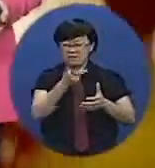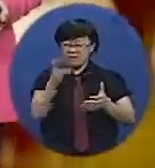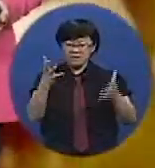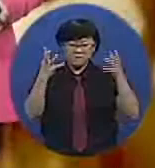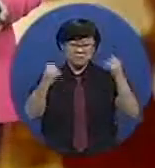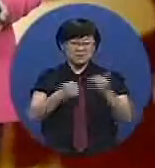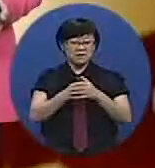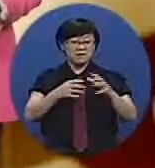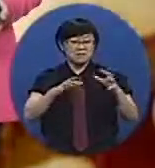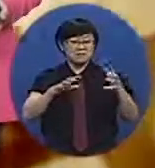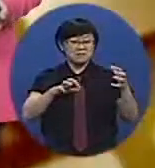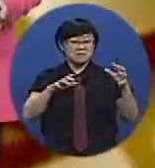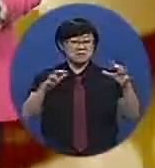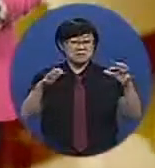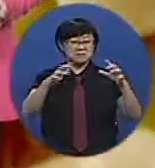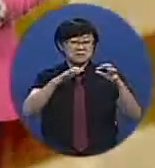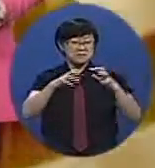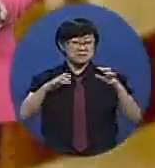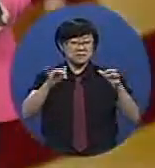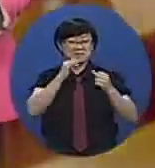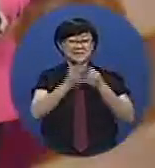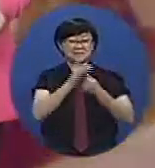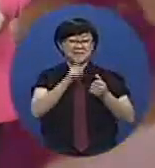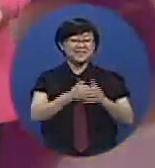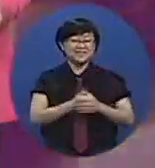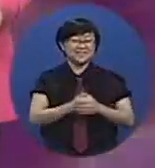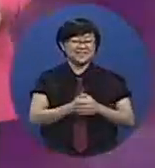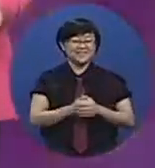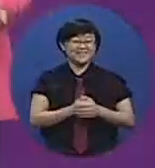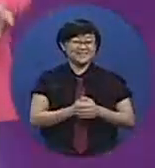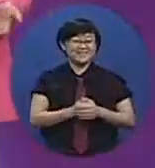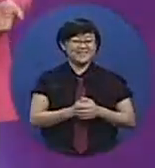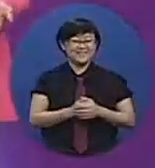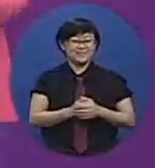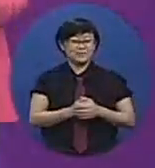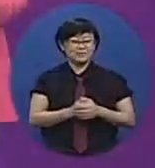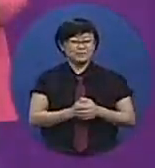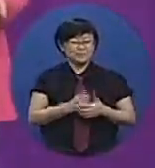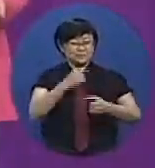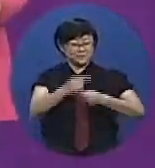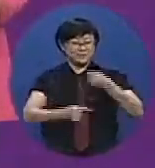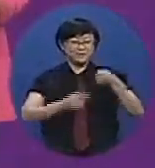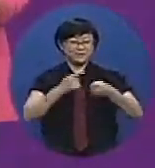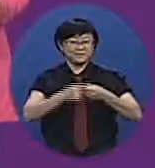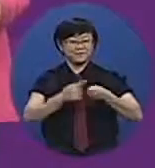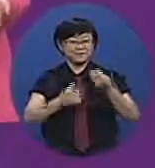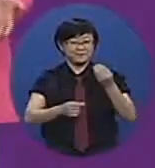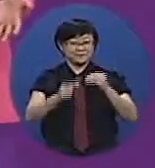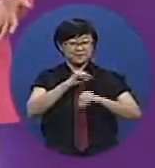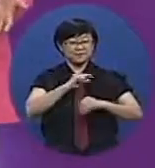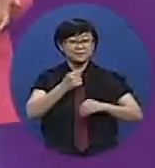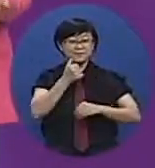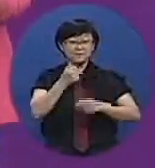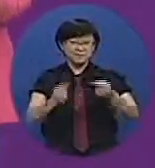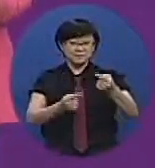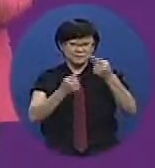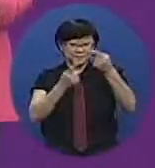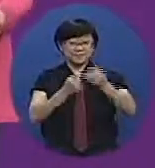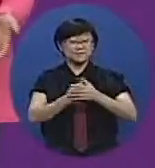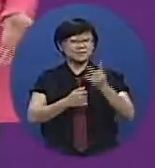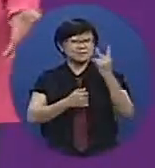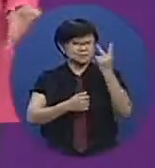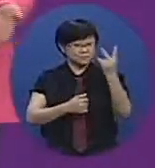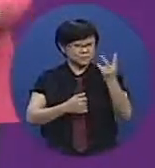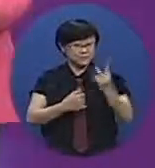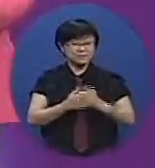있으니까 네. 누가 누구의 정신이 없어요. 누가 누군지도 몰라. 네, 그렇지. 그래도 1년에 설날이나 우리 대명절 추석